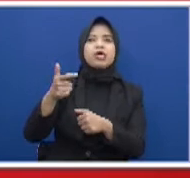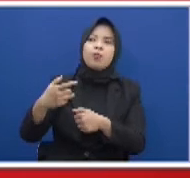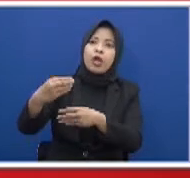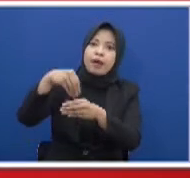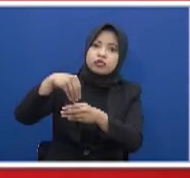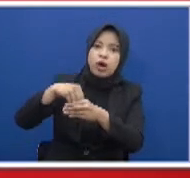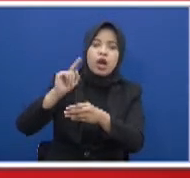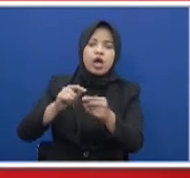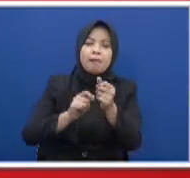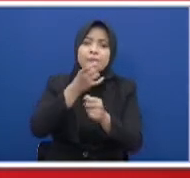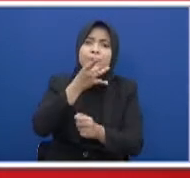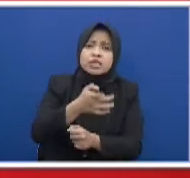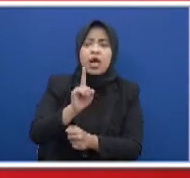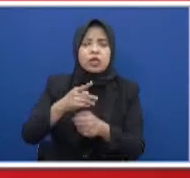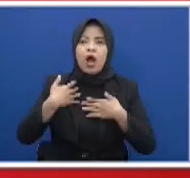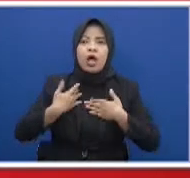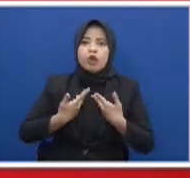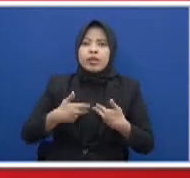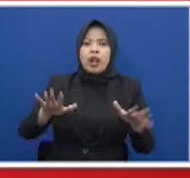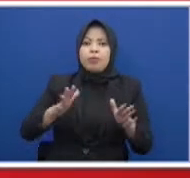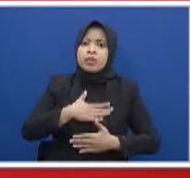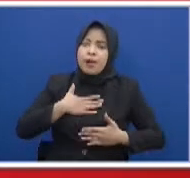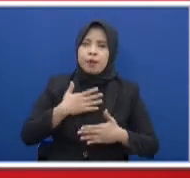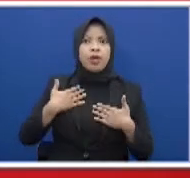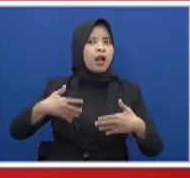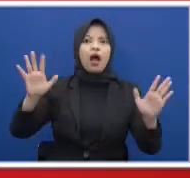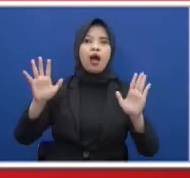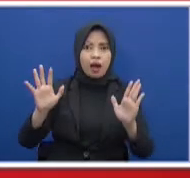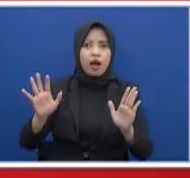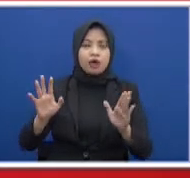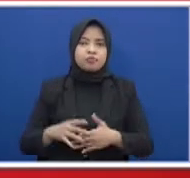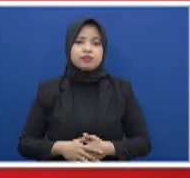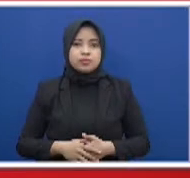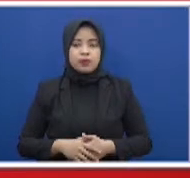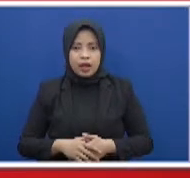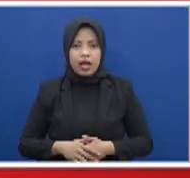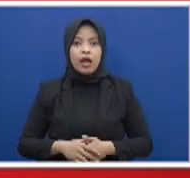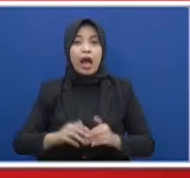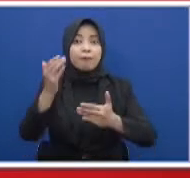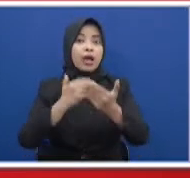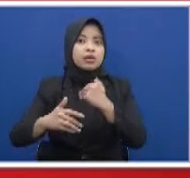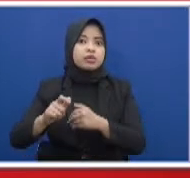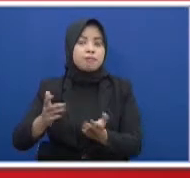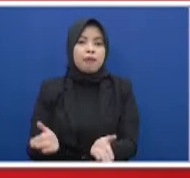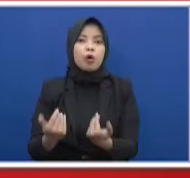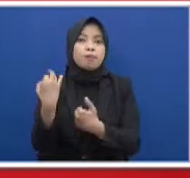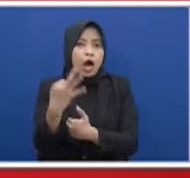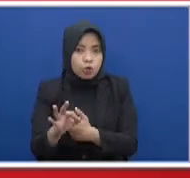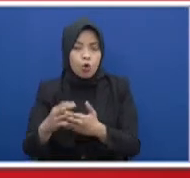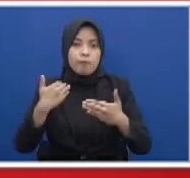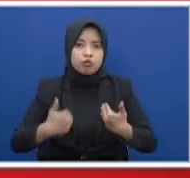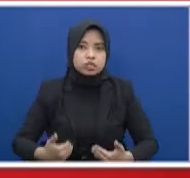diberikan ataupun hilang gitu. Nah, ini menjadi penting karena ternyata ketika saya membangun menjadi manusia dan membagikan cerita